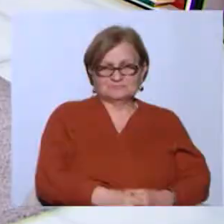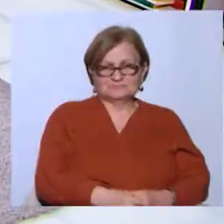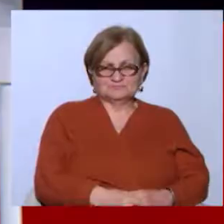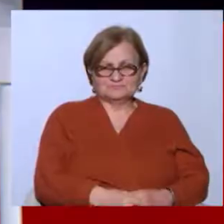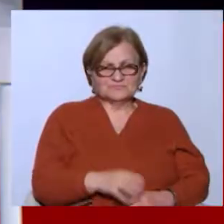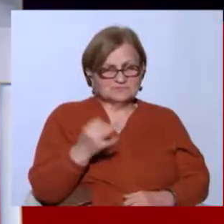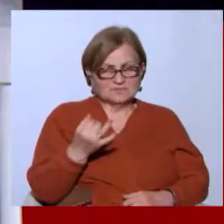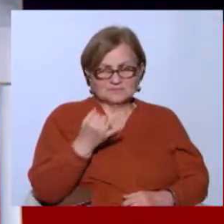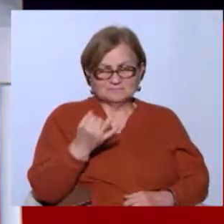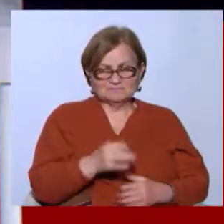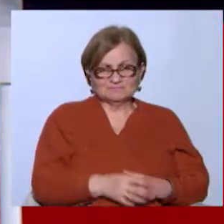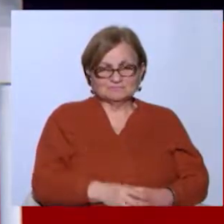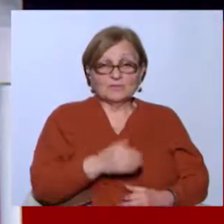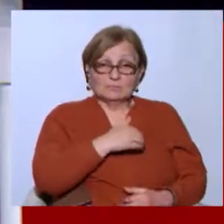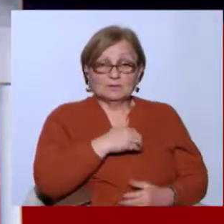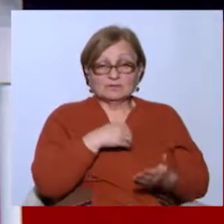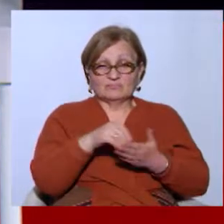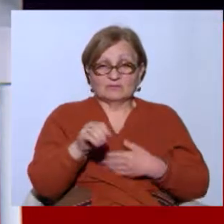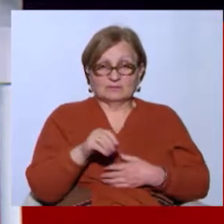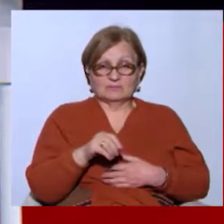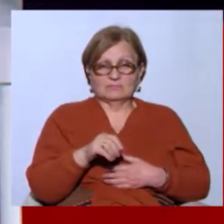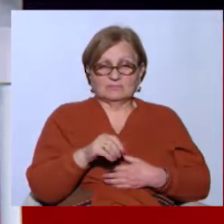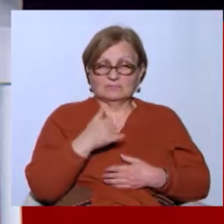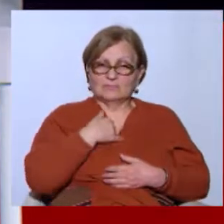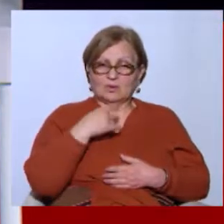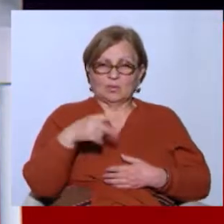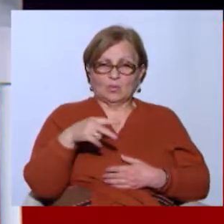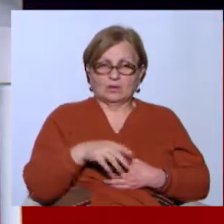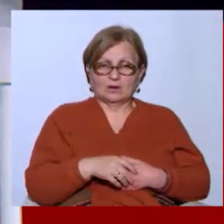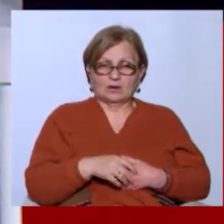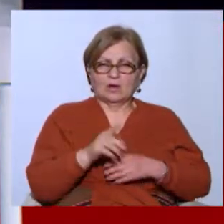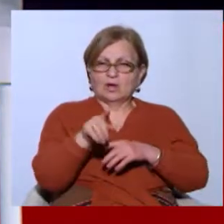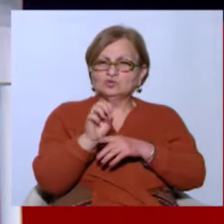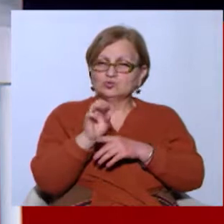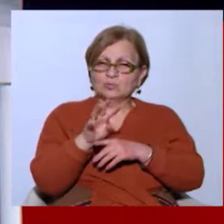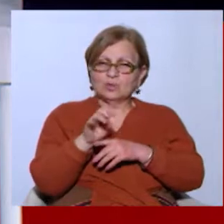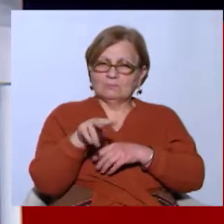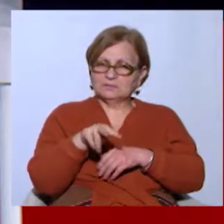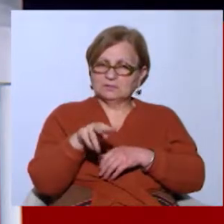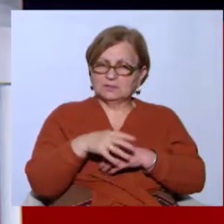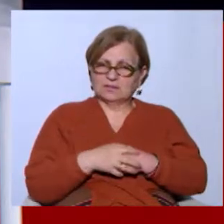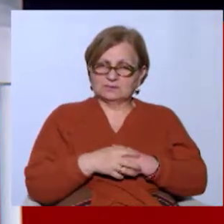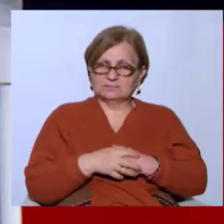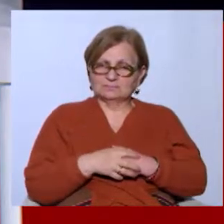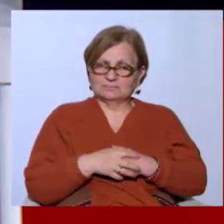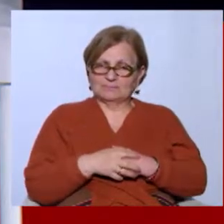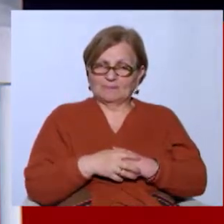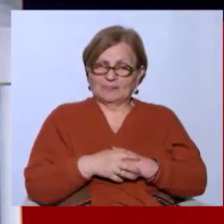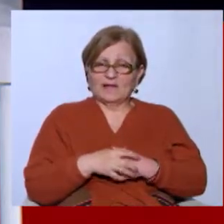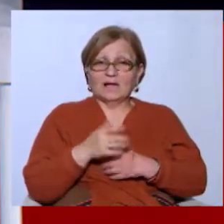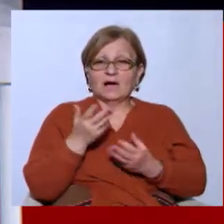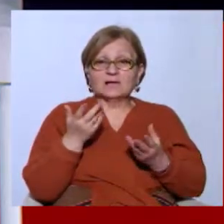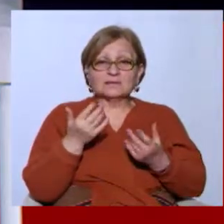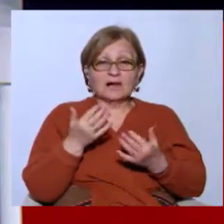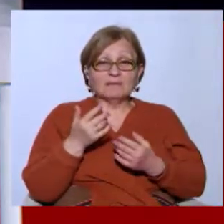ძალიან საინტერესოა. კი, მინდა ვიყიდო. 20 ლარი მაქვს, ღირს 14 ლარი. დაფიქრდით,